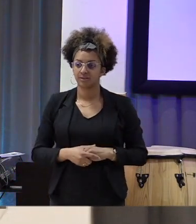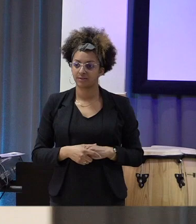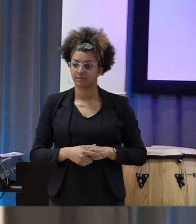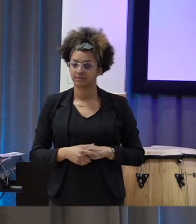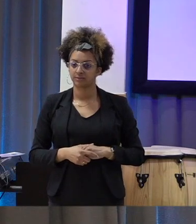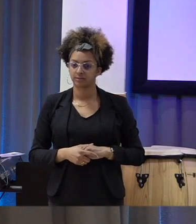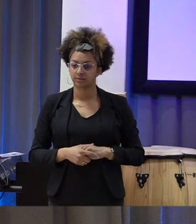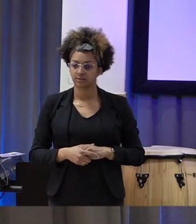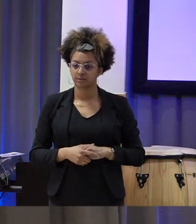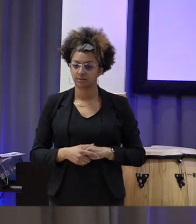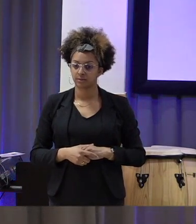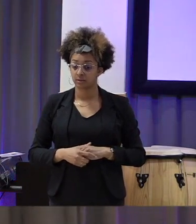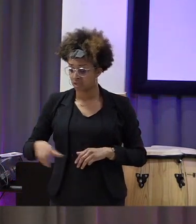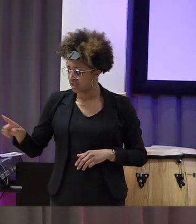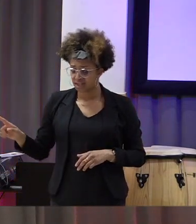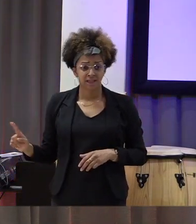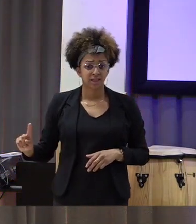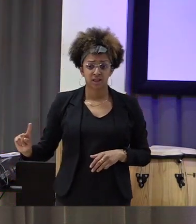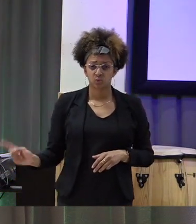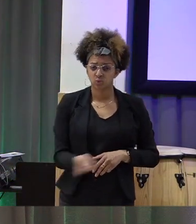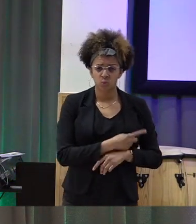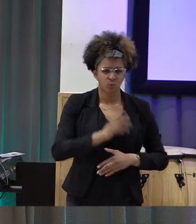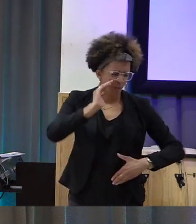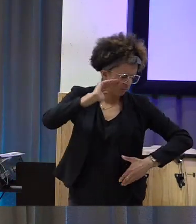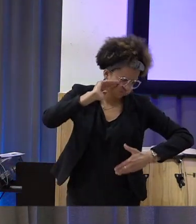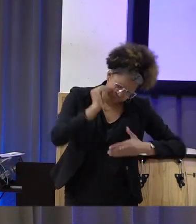Elles étaient toutes endormies.